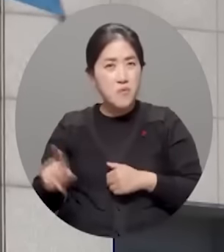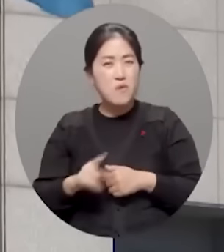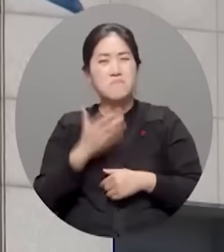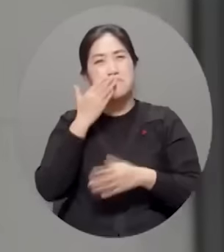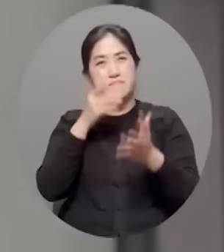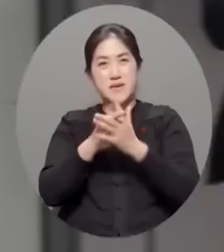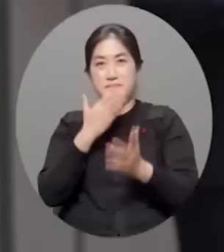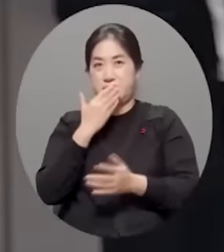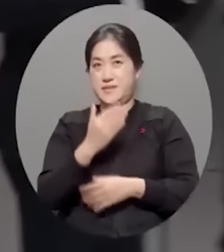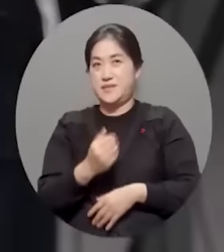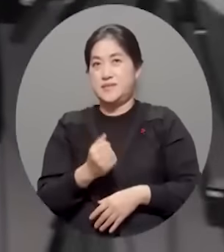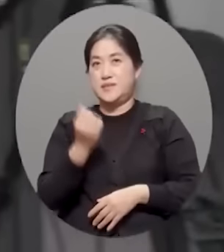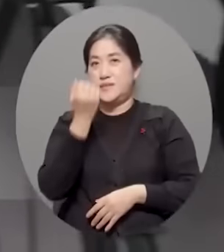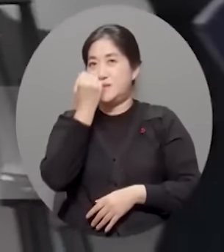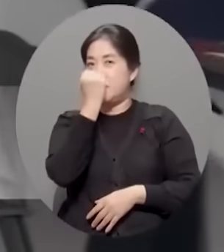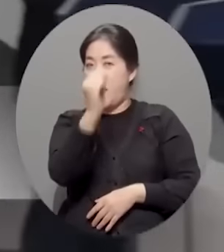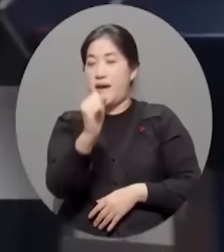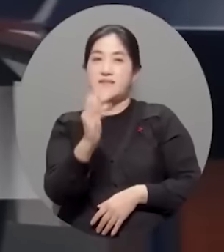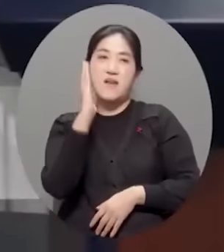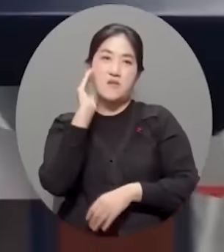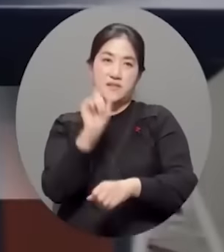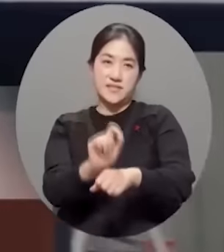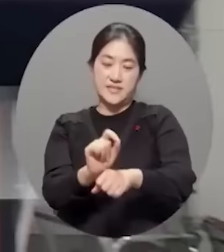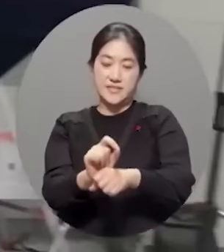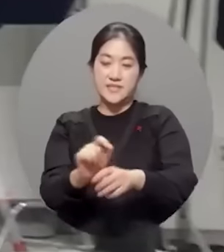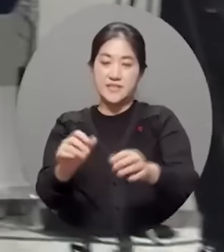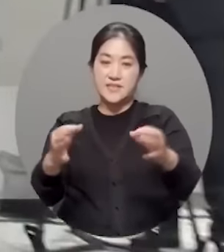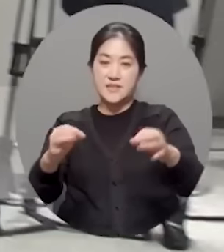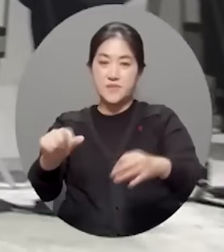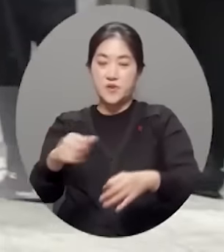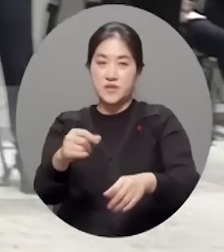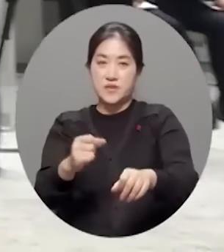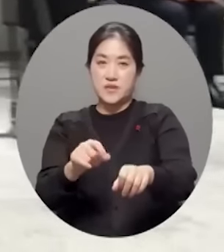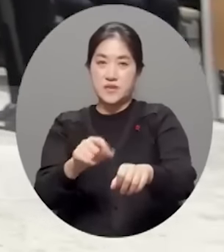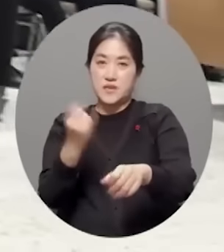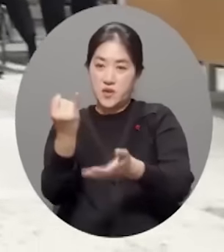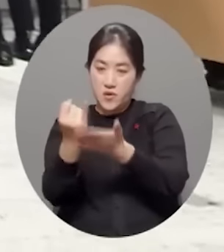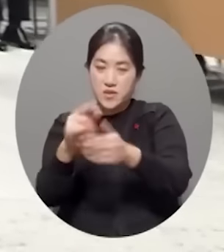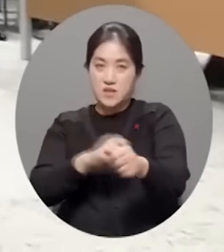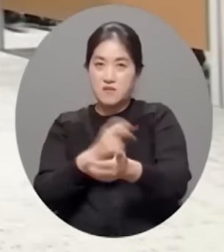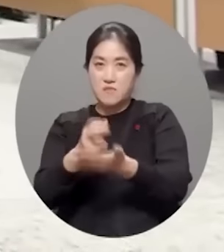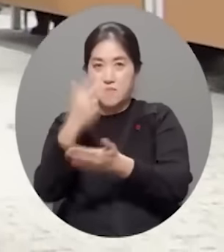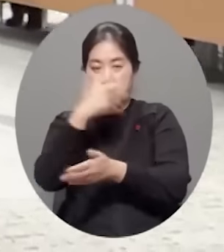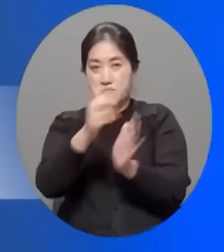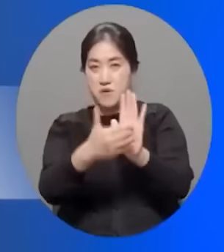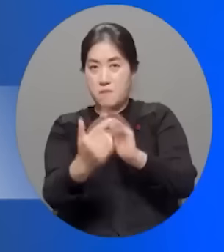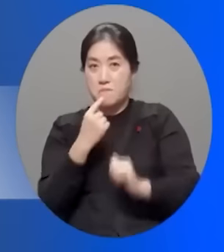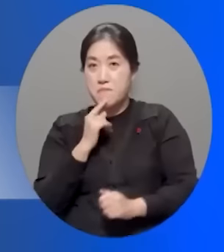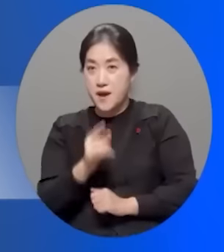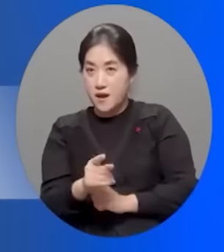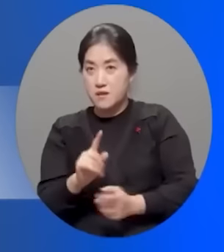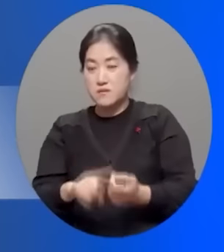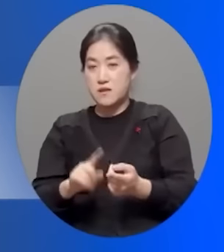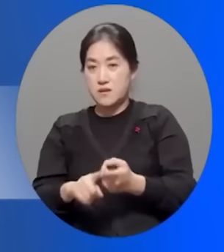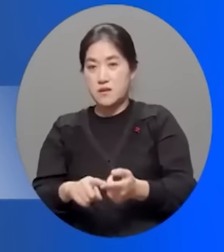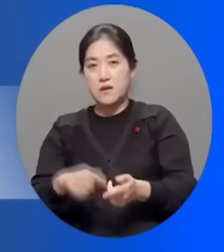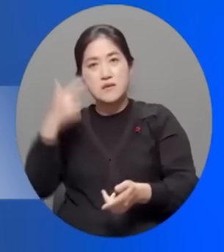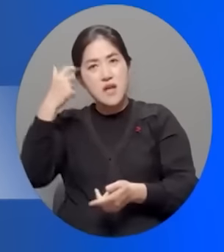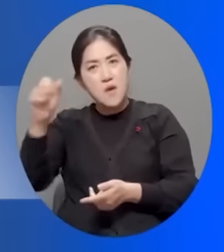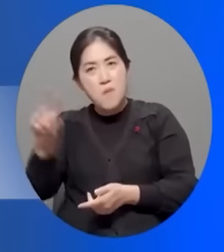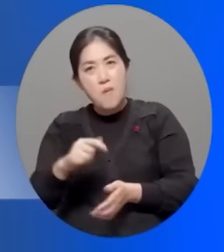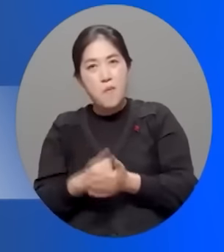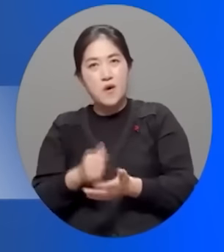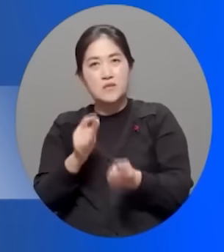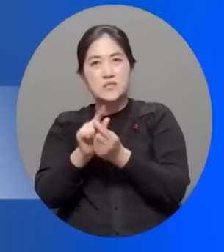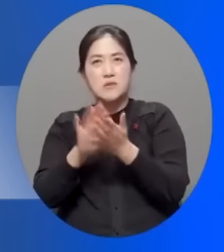가능합니다. 대통령실이 김건희 여사 특검법에 대한 거부권을 예고한 상태에서 이에 대한 입장을 직접